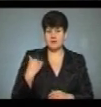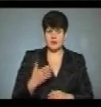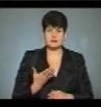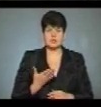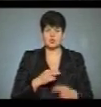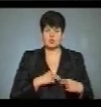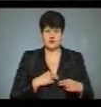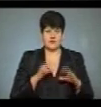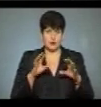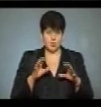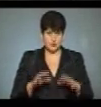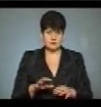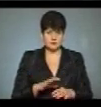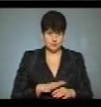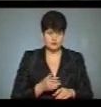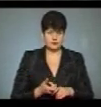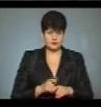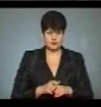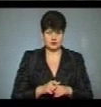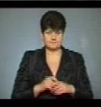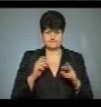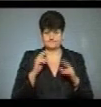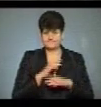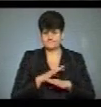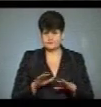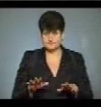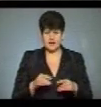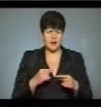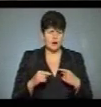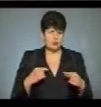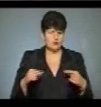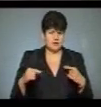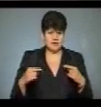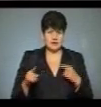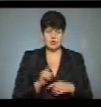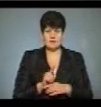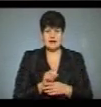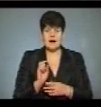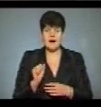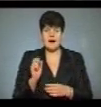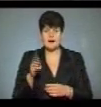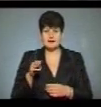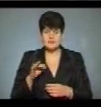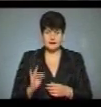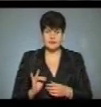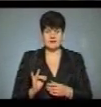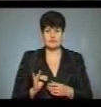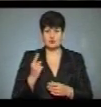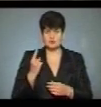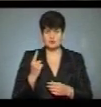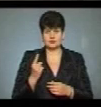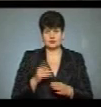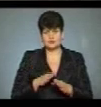трудовий кодекс, він був досить таки перекосений. Будь-які нормативні акти, якщо вони в одну сторону перекос, вони